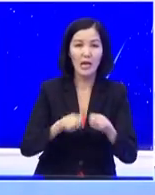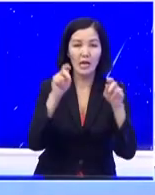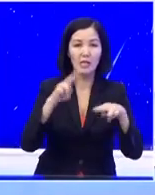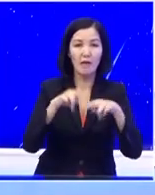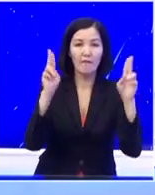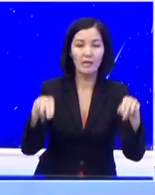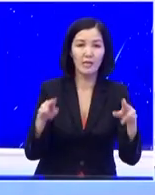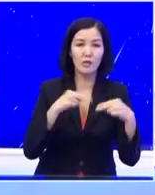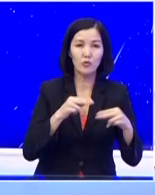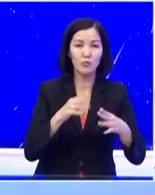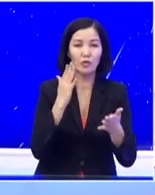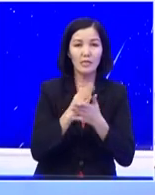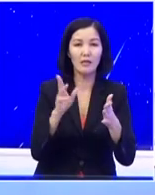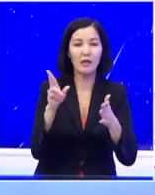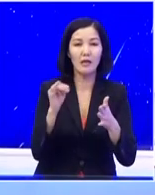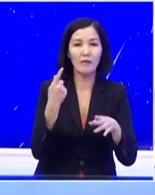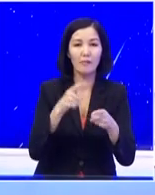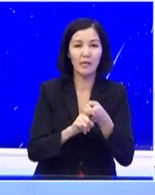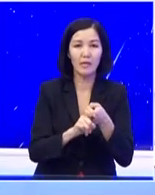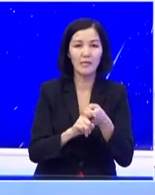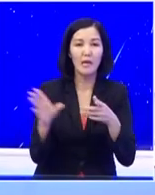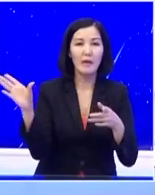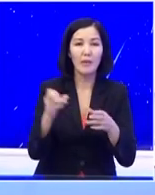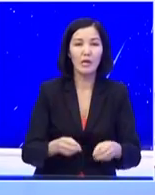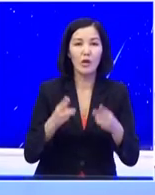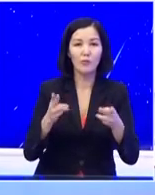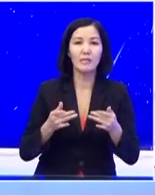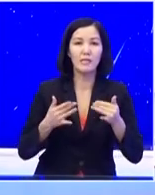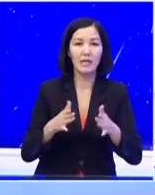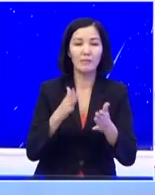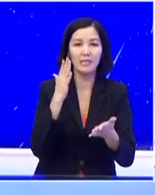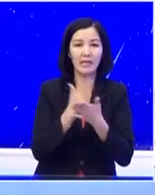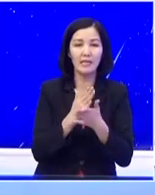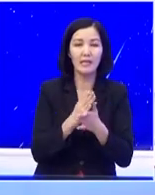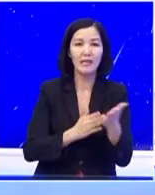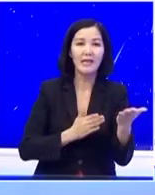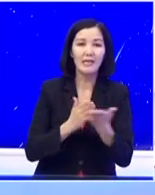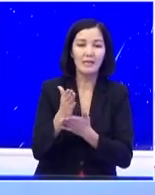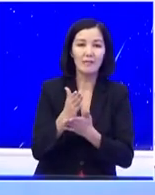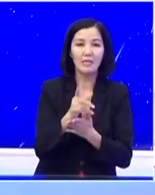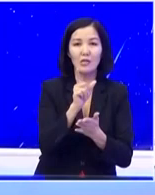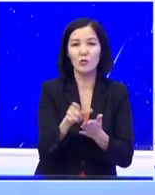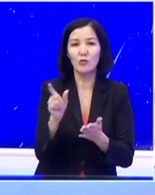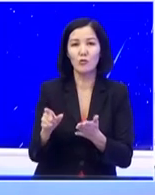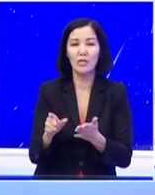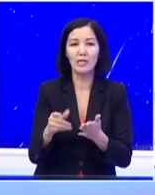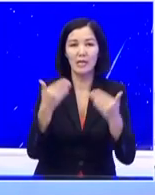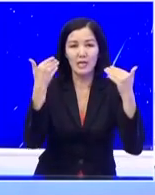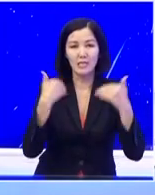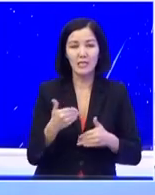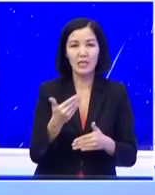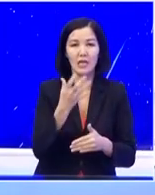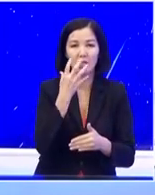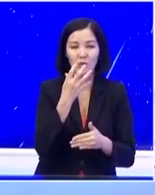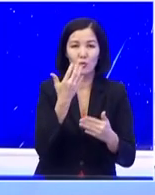вокзалдар іске кірісті. Онда коронавирустық пандемия кезінде барлық қауіпсіздік талаптарын сақталған. Кіреберісте